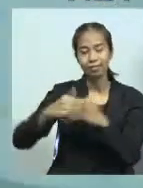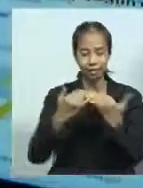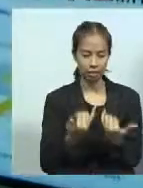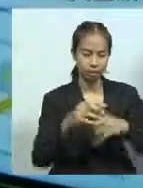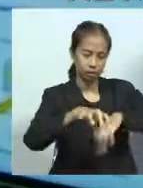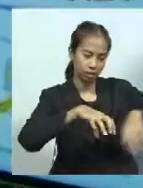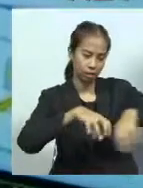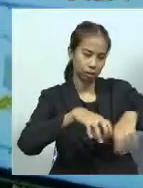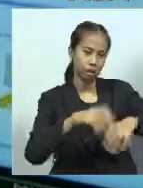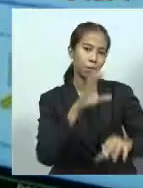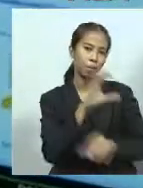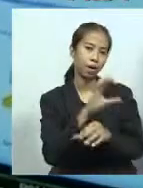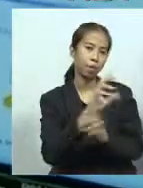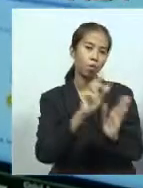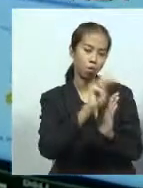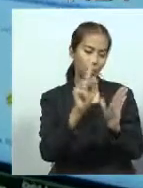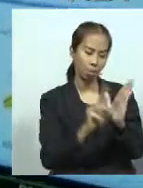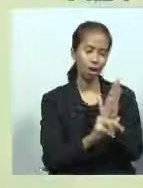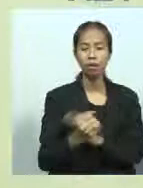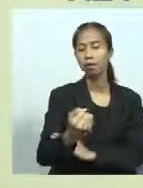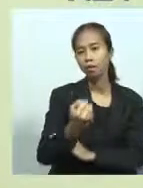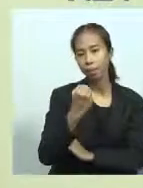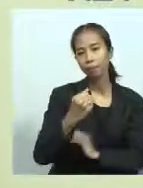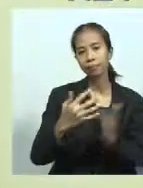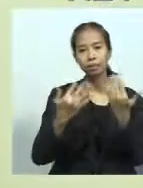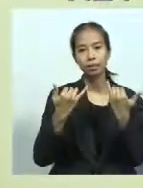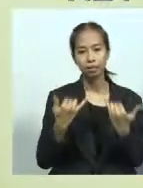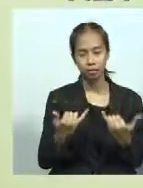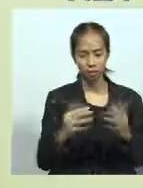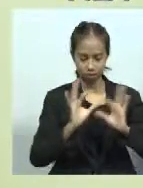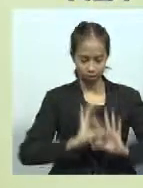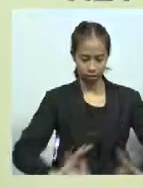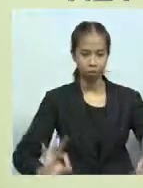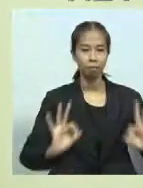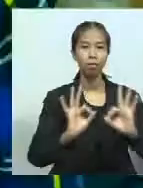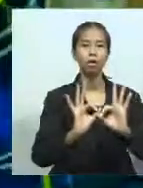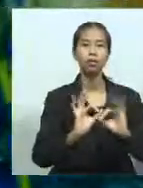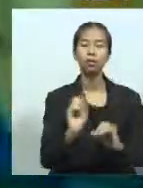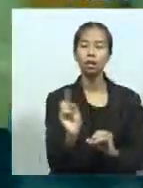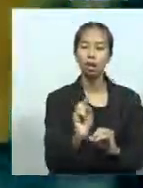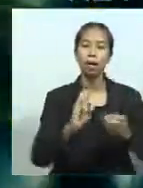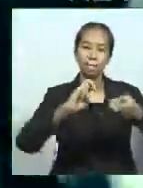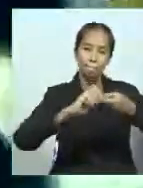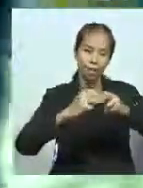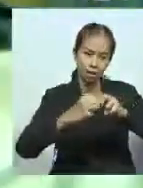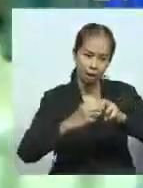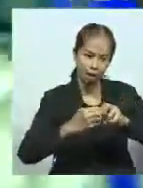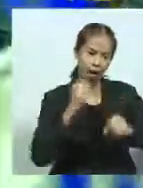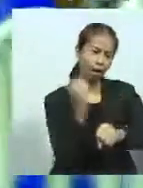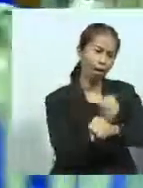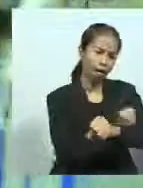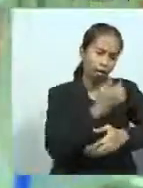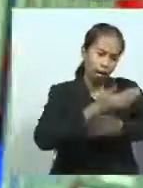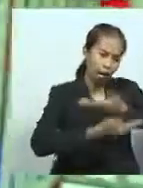วผ่านการบังคับใช้กฎหมายที่เข้มข้นจึงถือเป็นเครื่องมือสำคัญที่นอกจากจะลดปัญหาการค้ามนุษย์ด้านแรงง